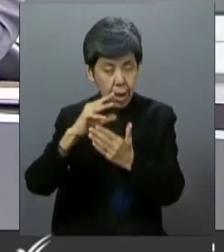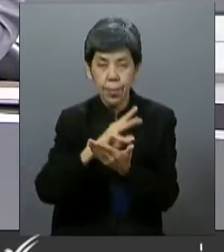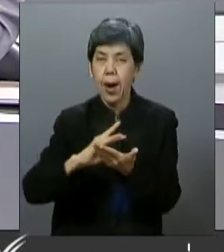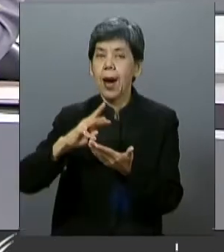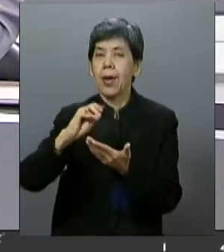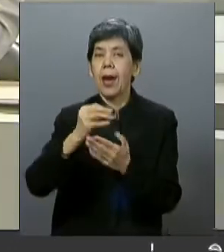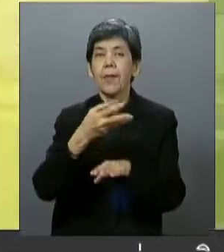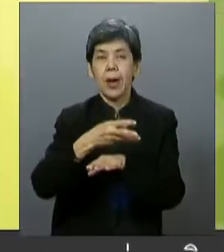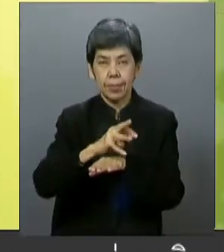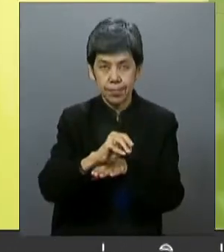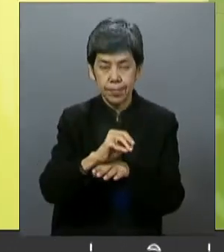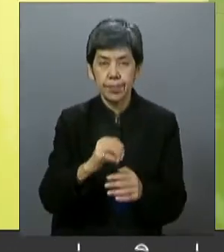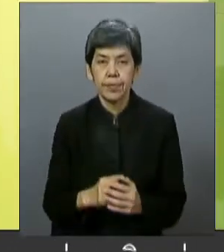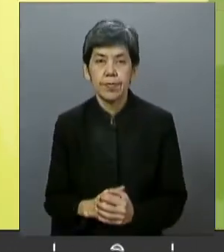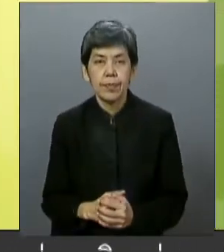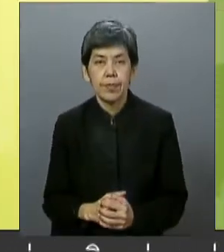าสารคามครับ